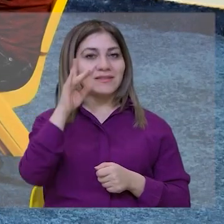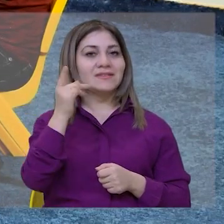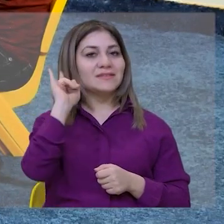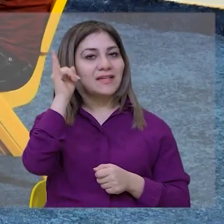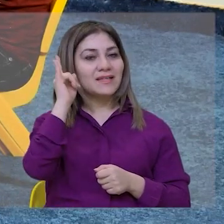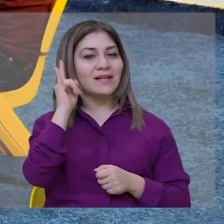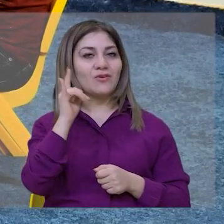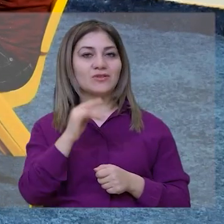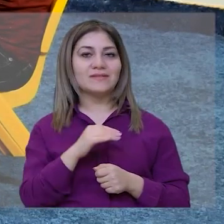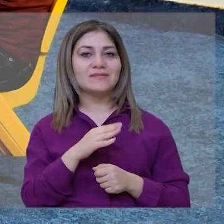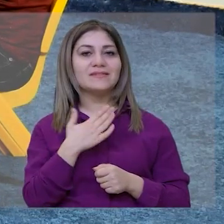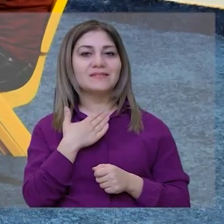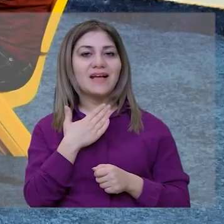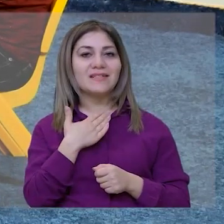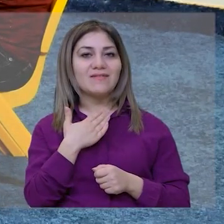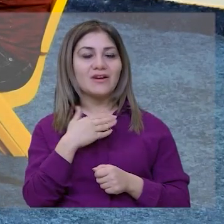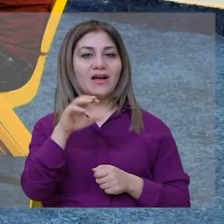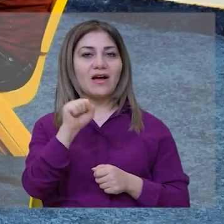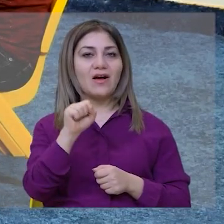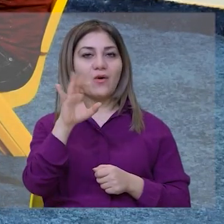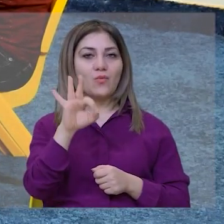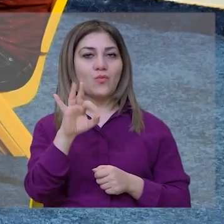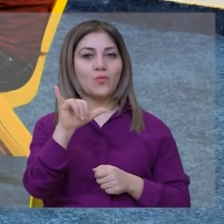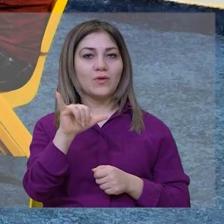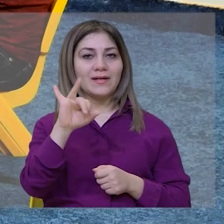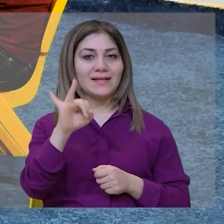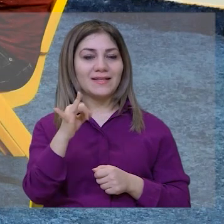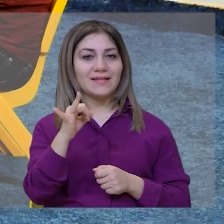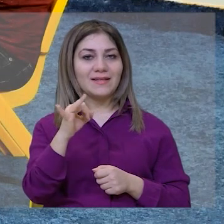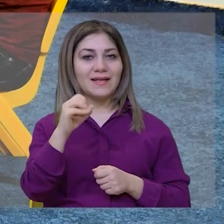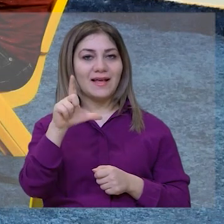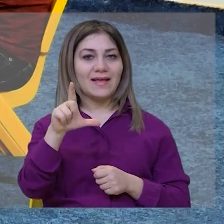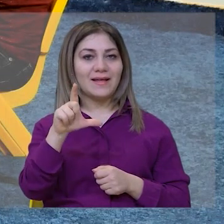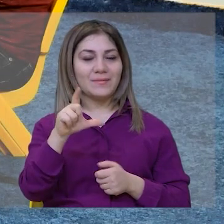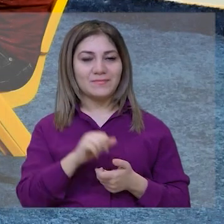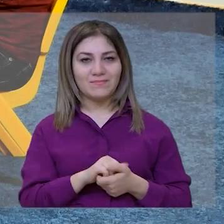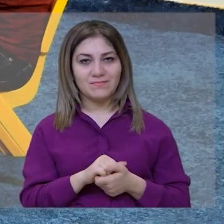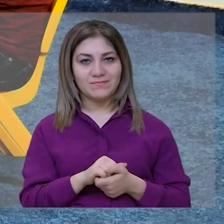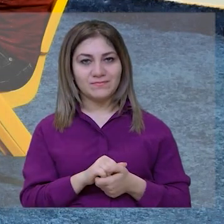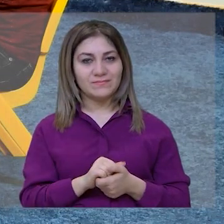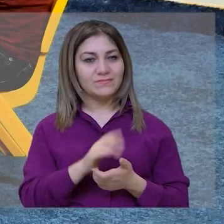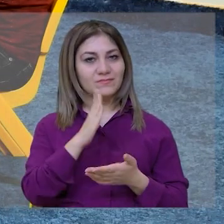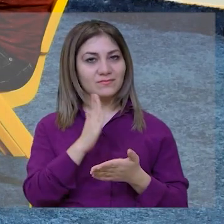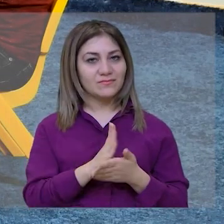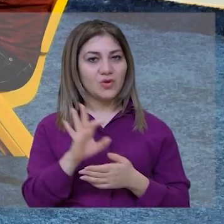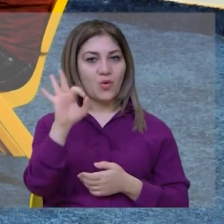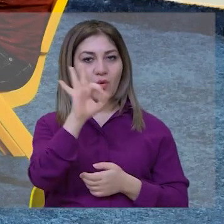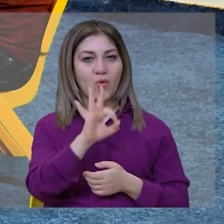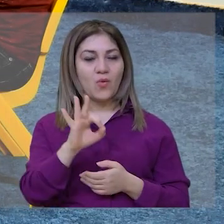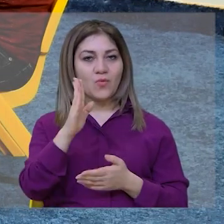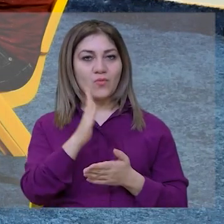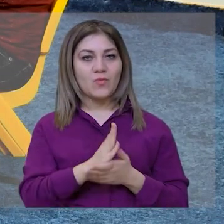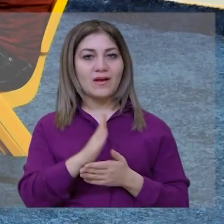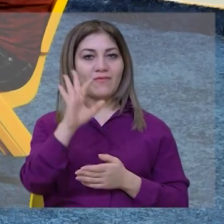ձայնավոր հնչյուններն են։ Ա Օ Ու Ի Է։ Ունենք Օ և